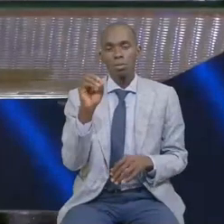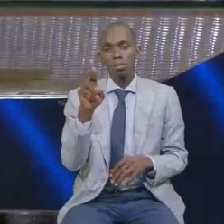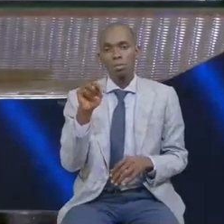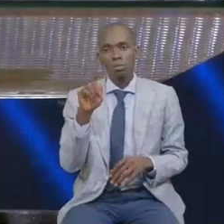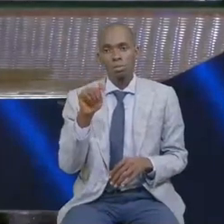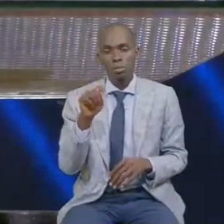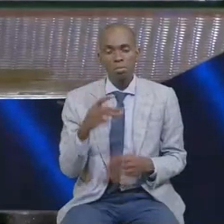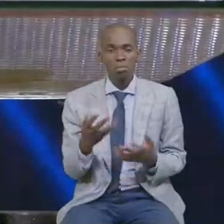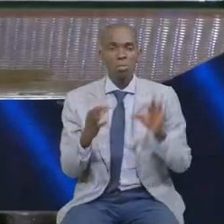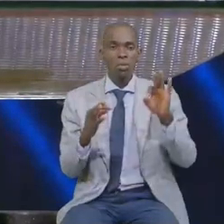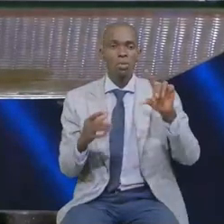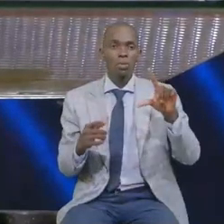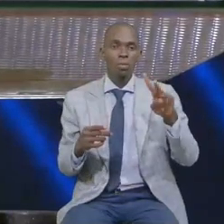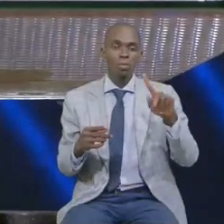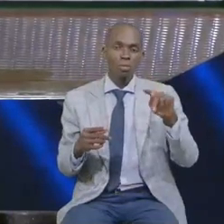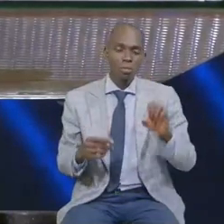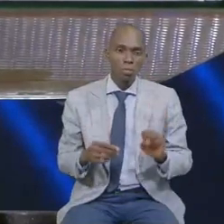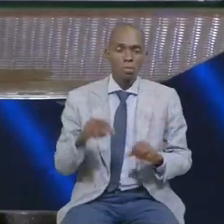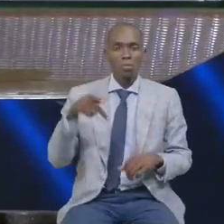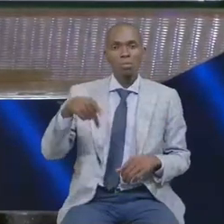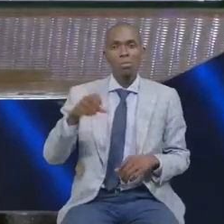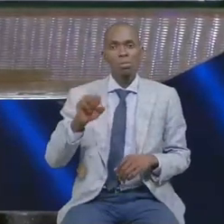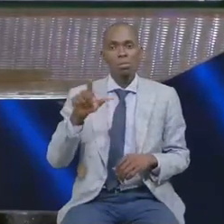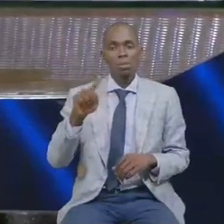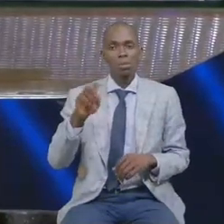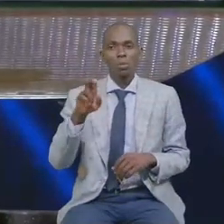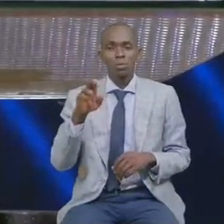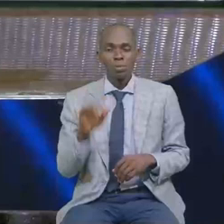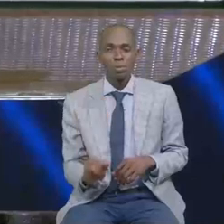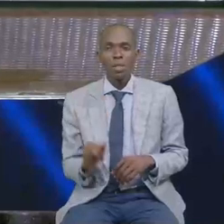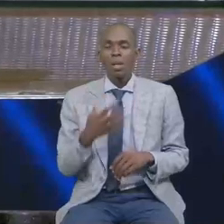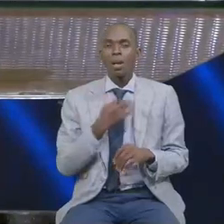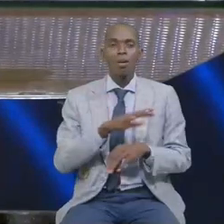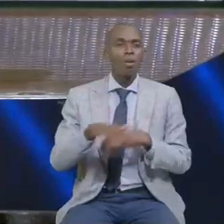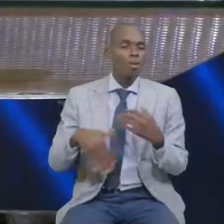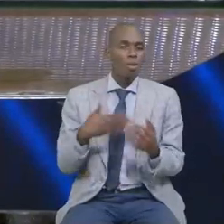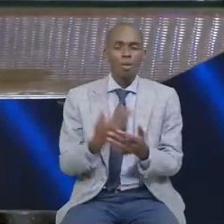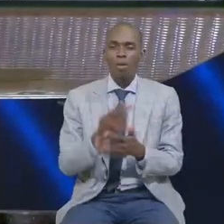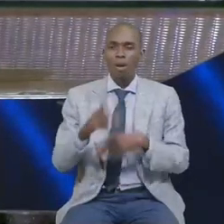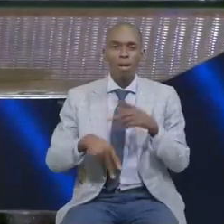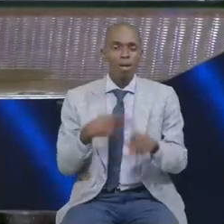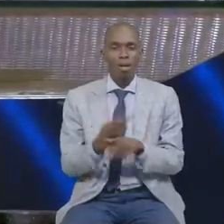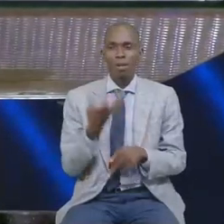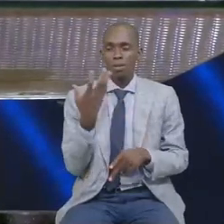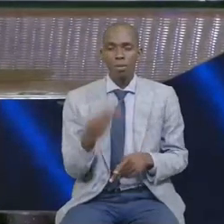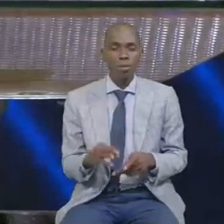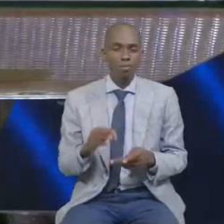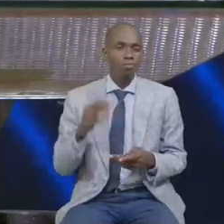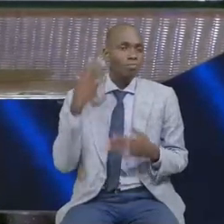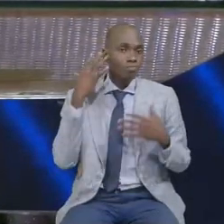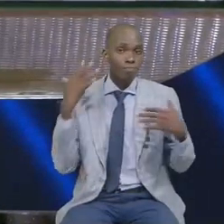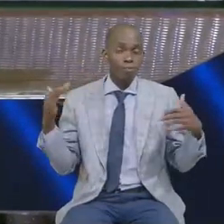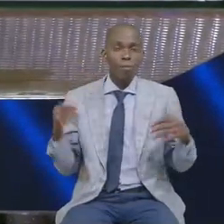du chalumeau, de la guitare, de la sambuque, du satyrion, de la